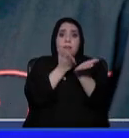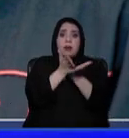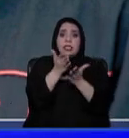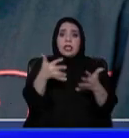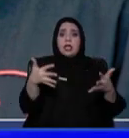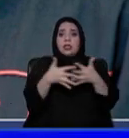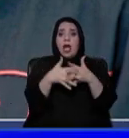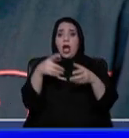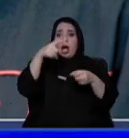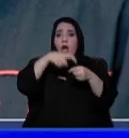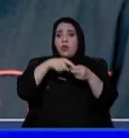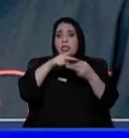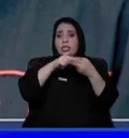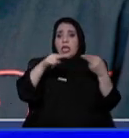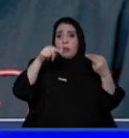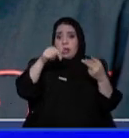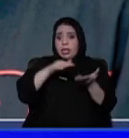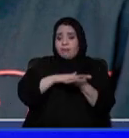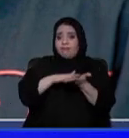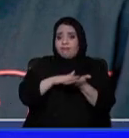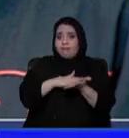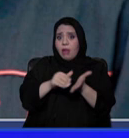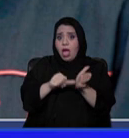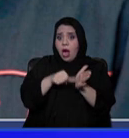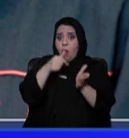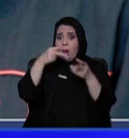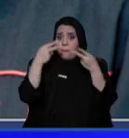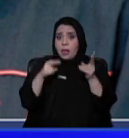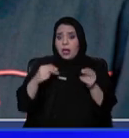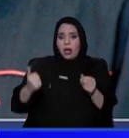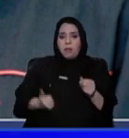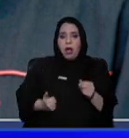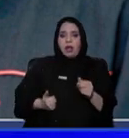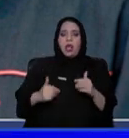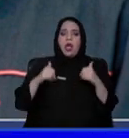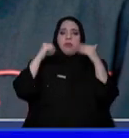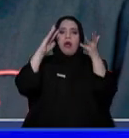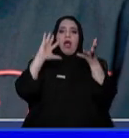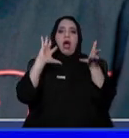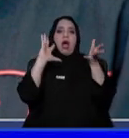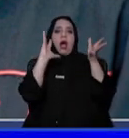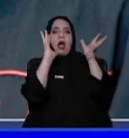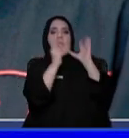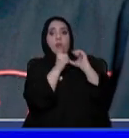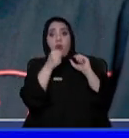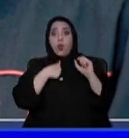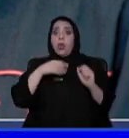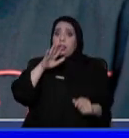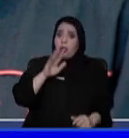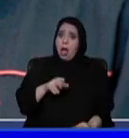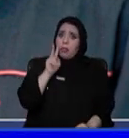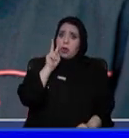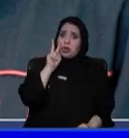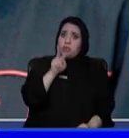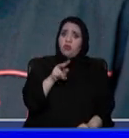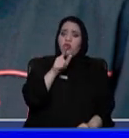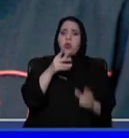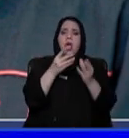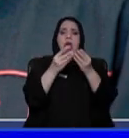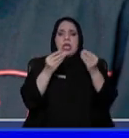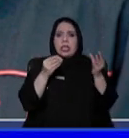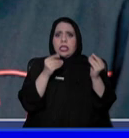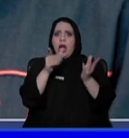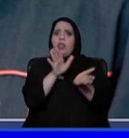التعايش والسلام من البحرين الى كل انحاء العالم. وبنجد فعلا أن هذه